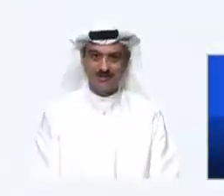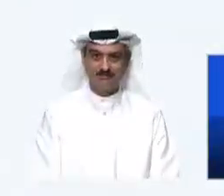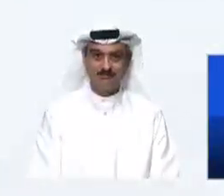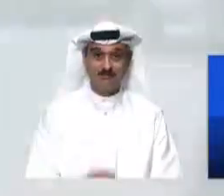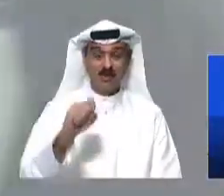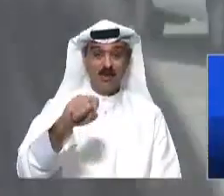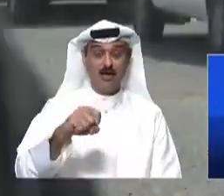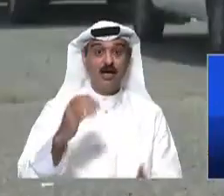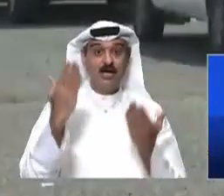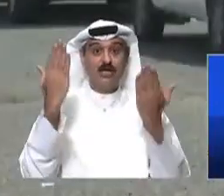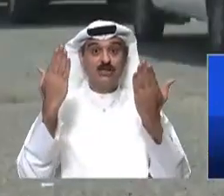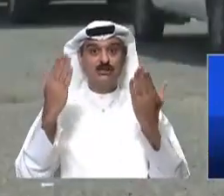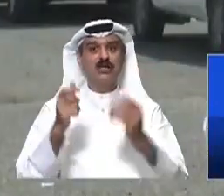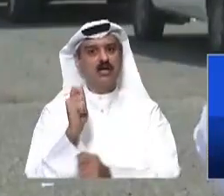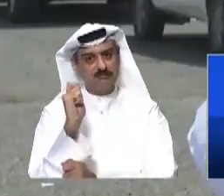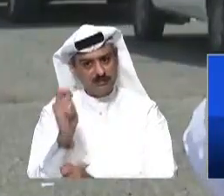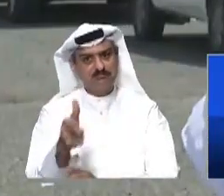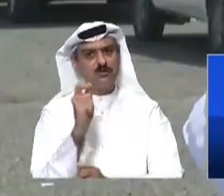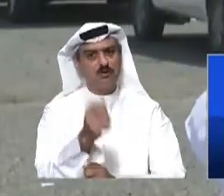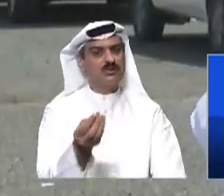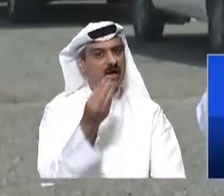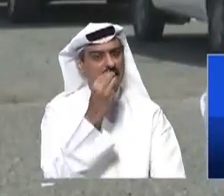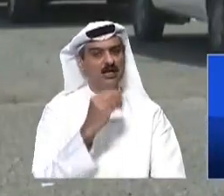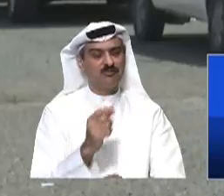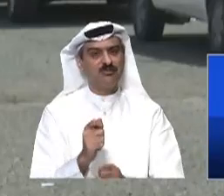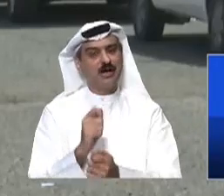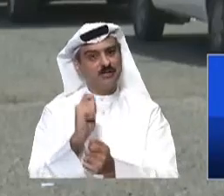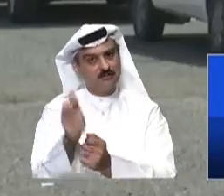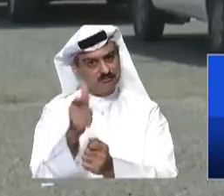الله سوف يكون توزيع سلات غذائية، وسوف يكون توزيع